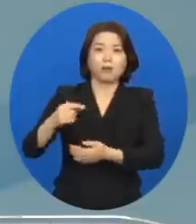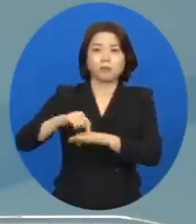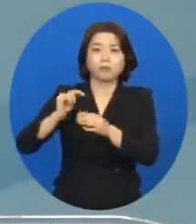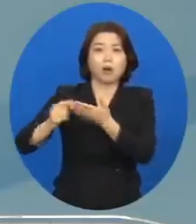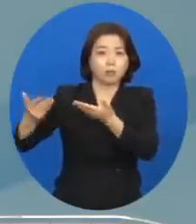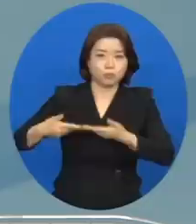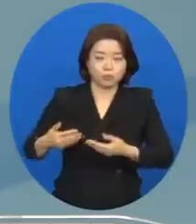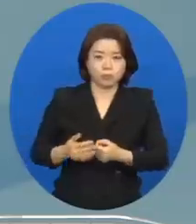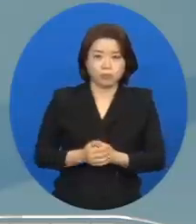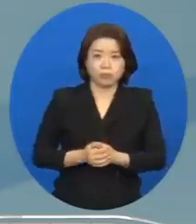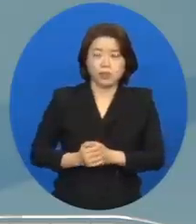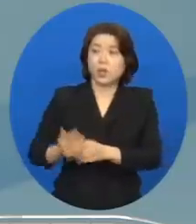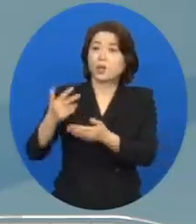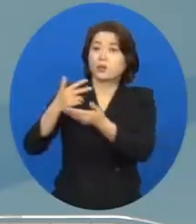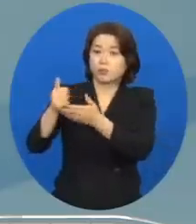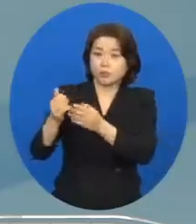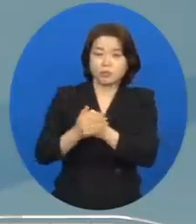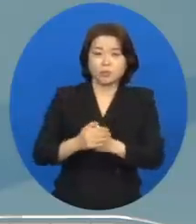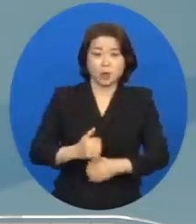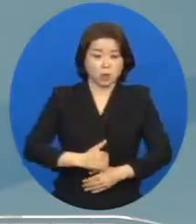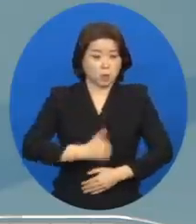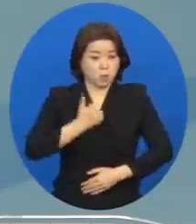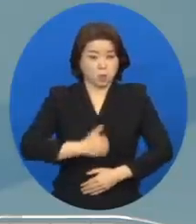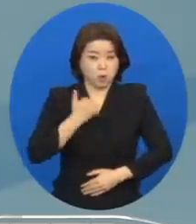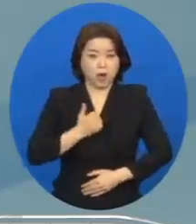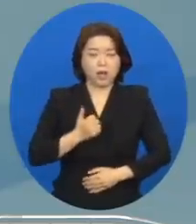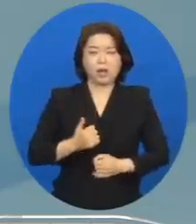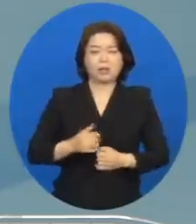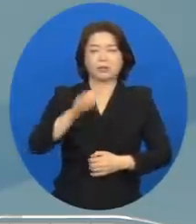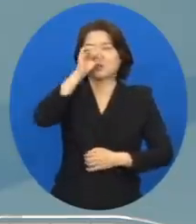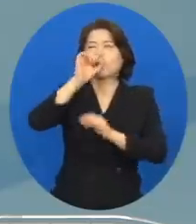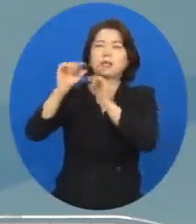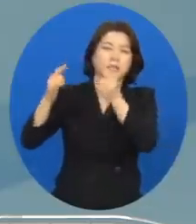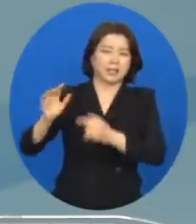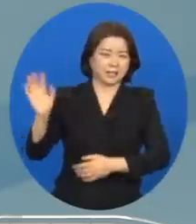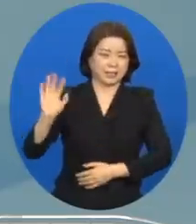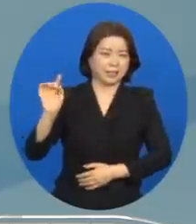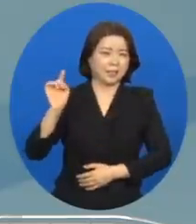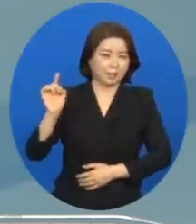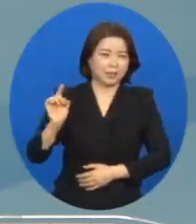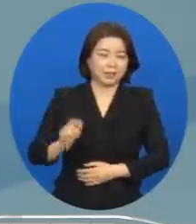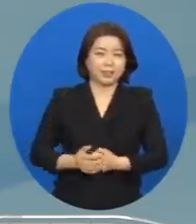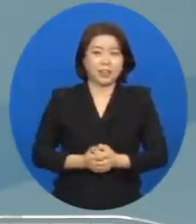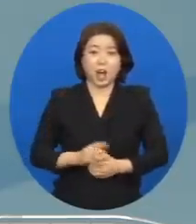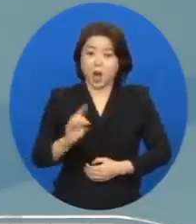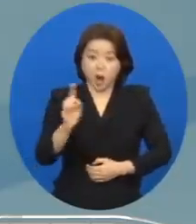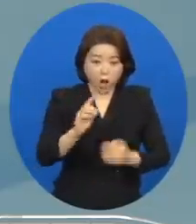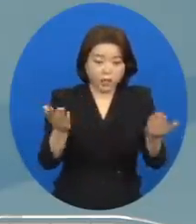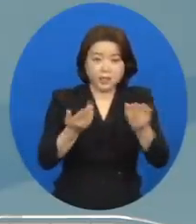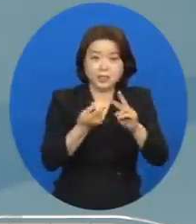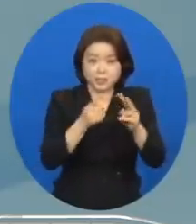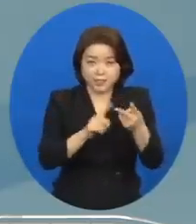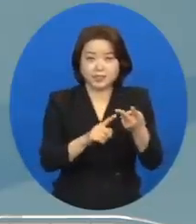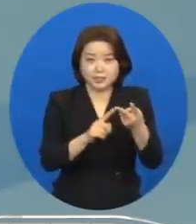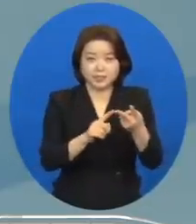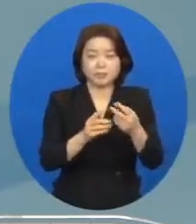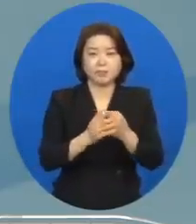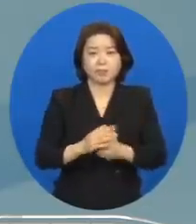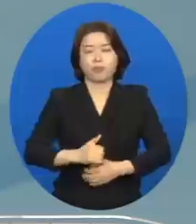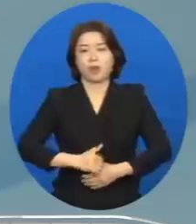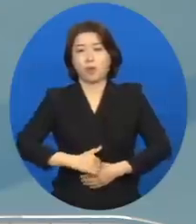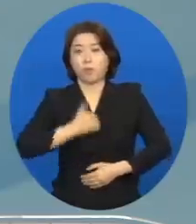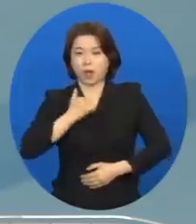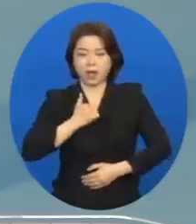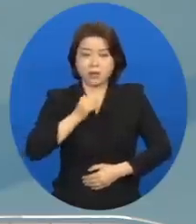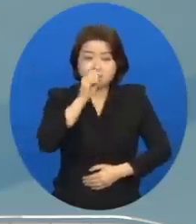우리 주님은 화를 내는 걸 기뻐하지 않으시는 것 같아요. 하여튼 어떤 일이든지 화를